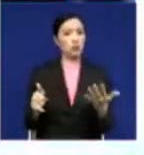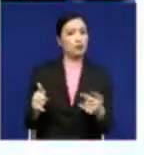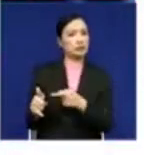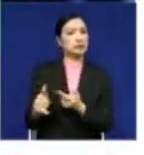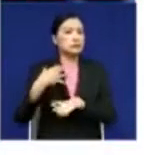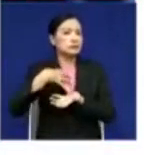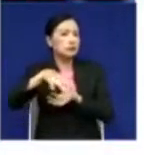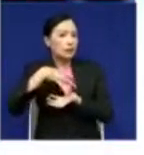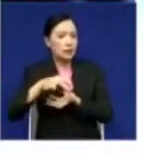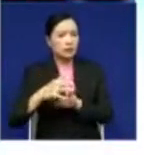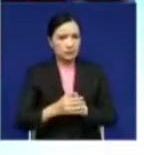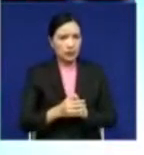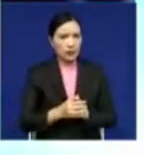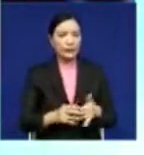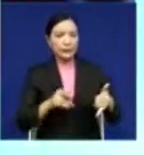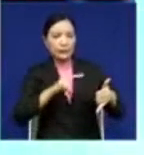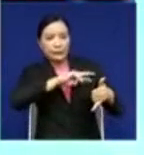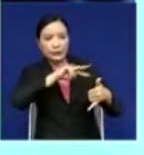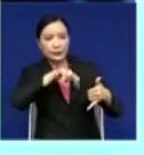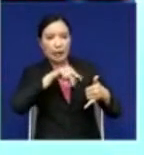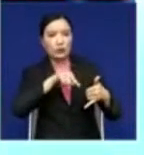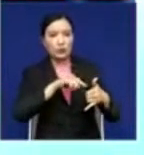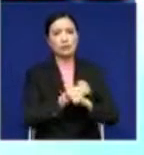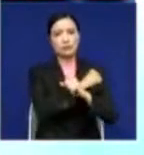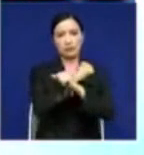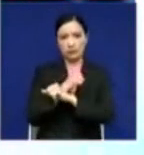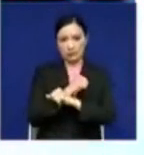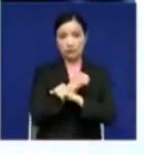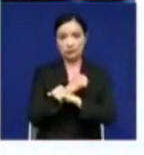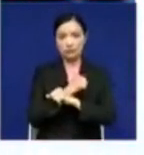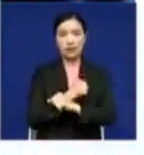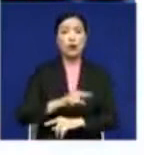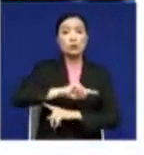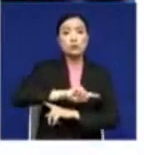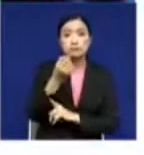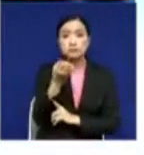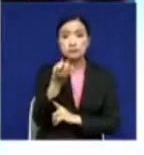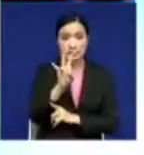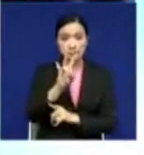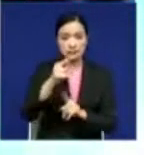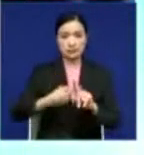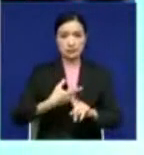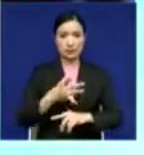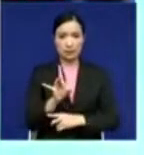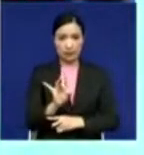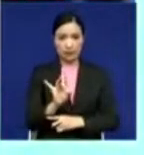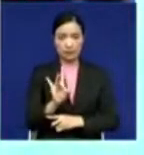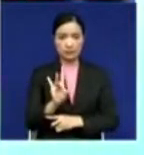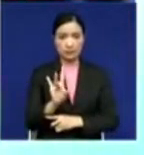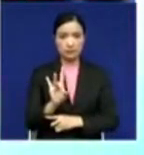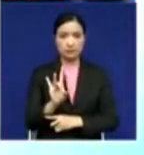าข้อมูลรวมทั้งทำการควบคุมโรคแล้วนะครับในวันที่17สิงหาคมนะครับ